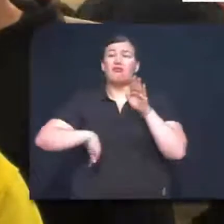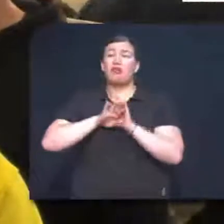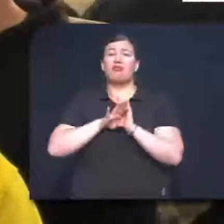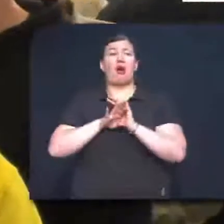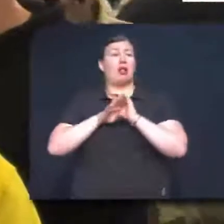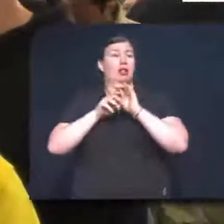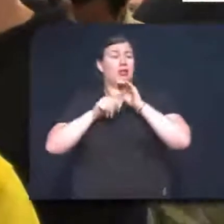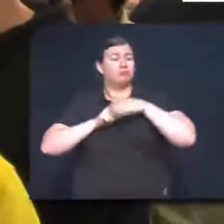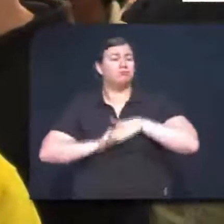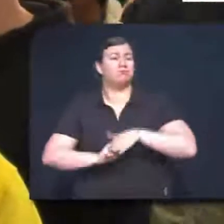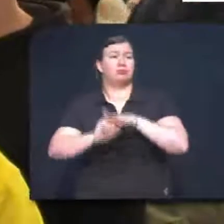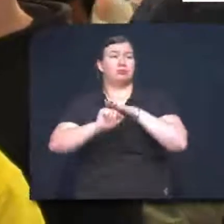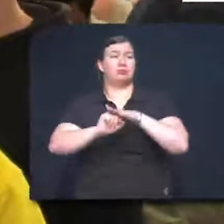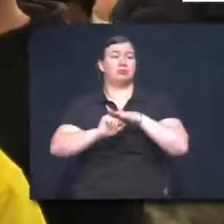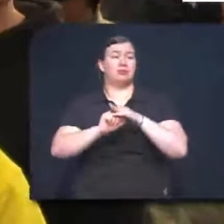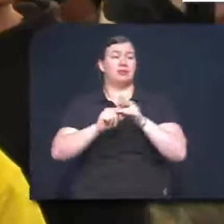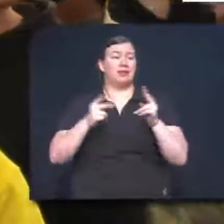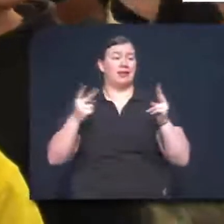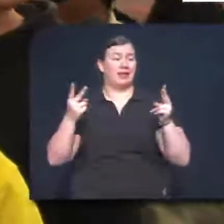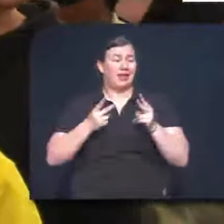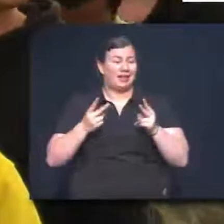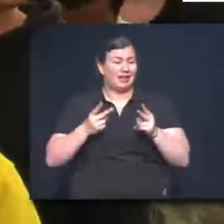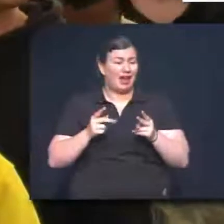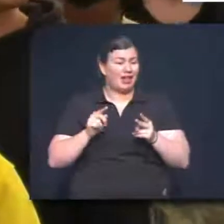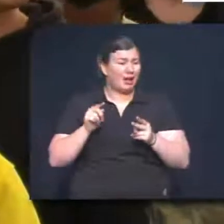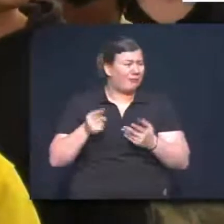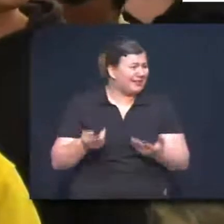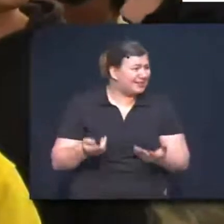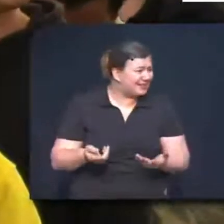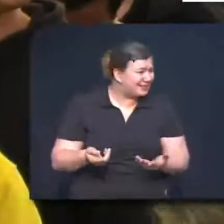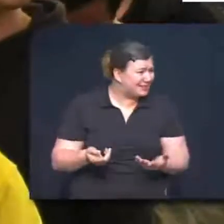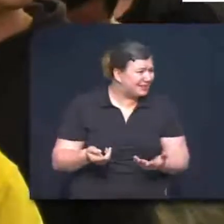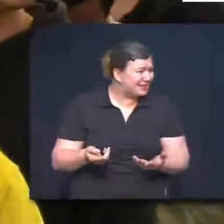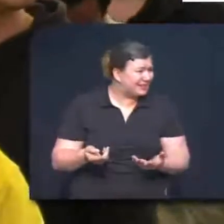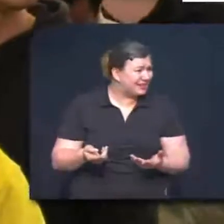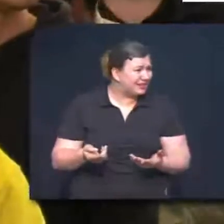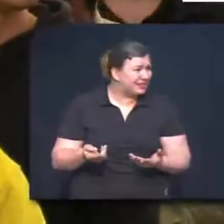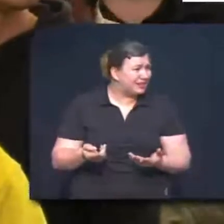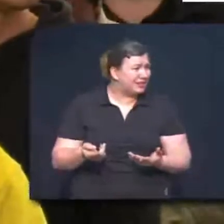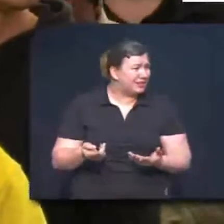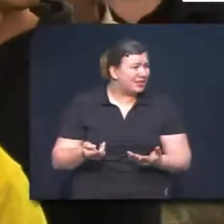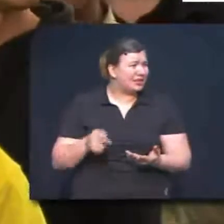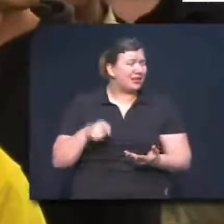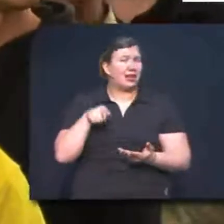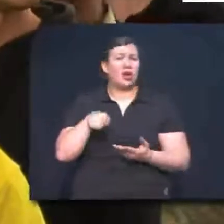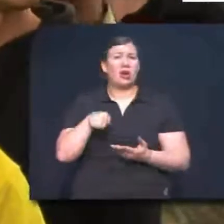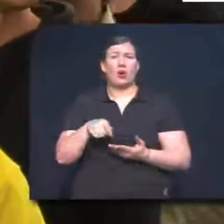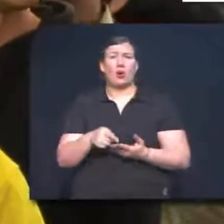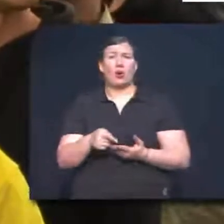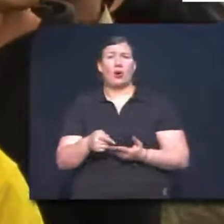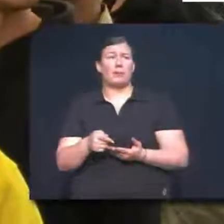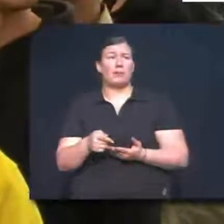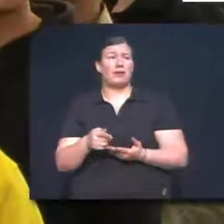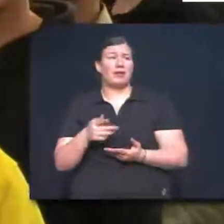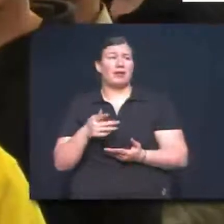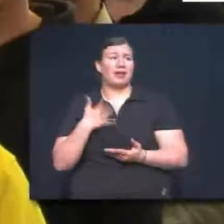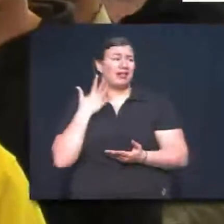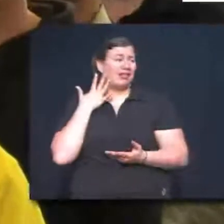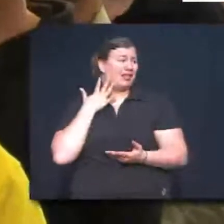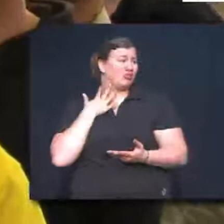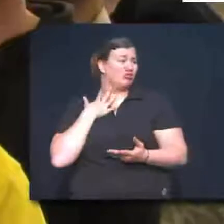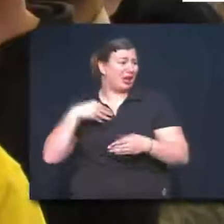ausdrücklich egal ob er gesendet ist oder nicht aber ich finde es positiv wenn inklus inklus